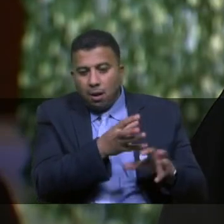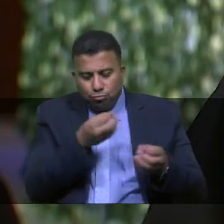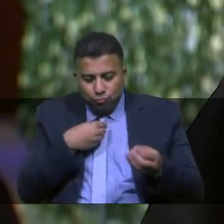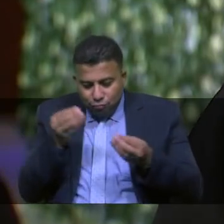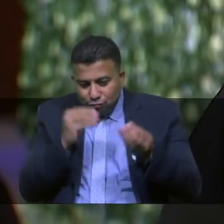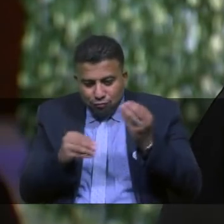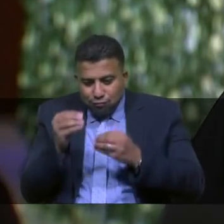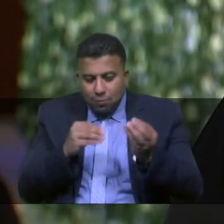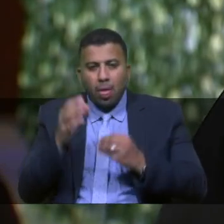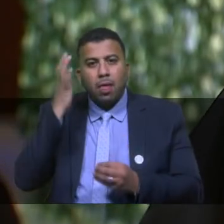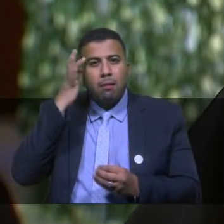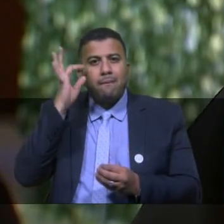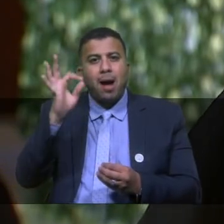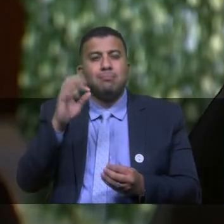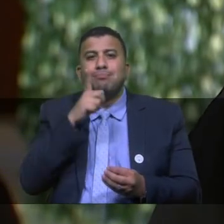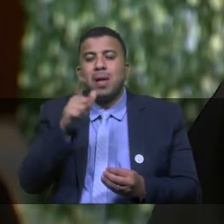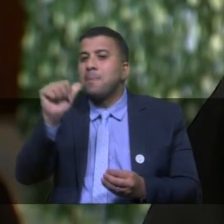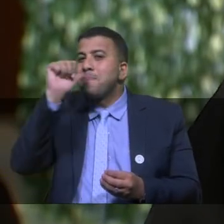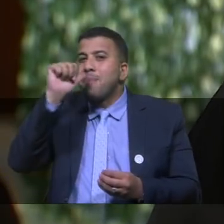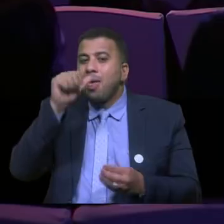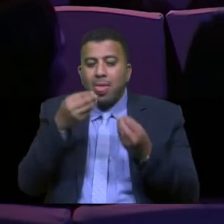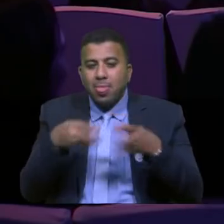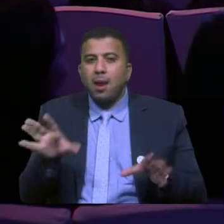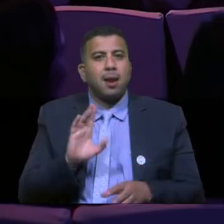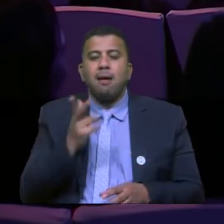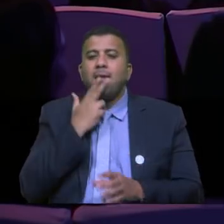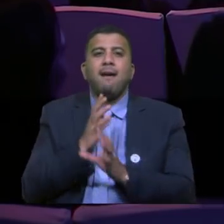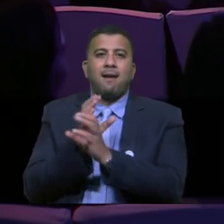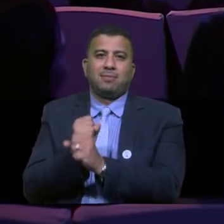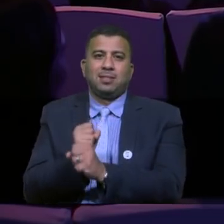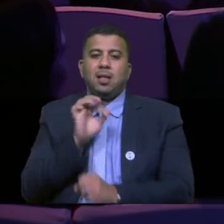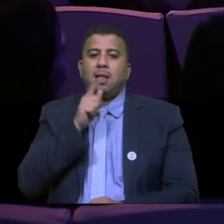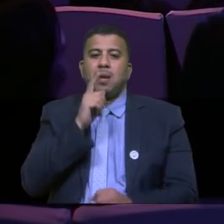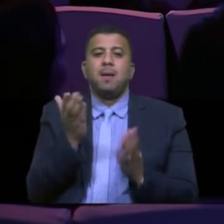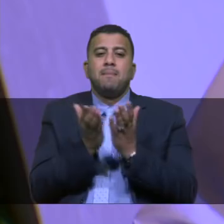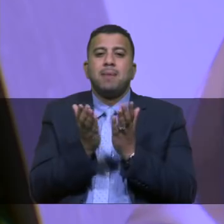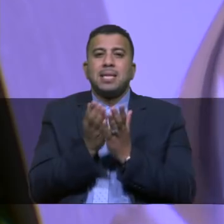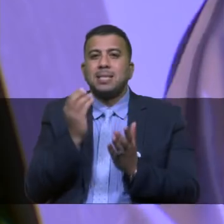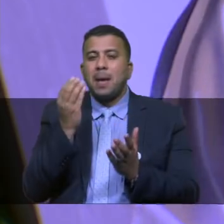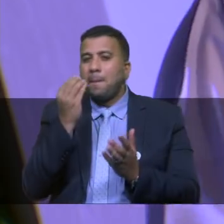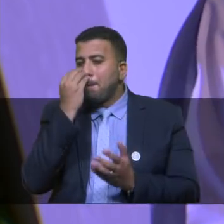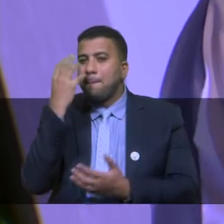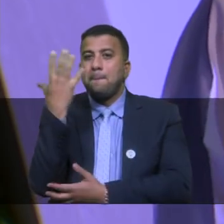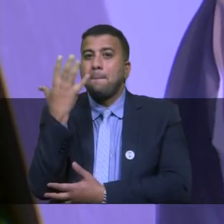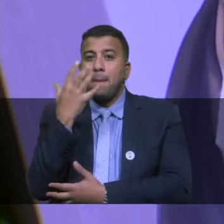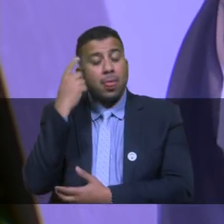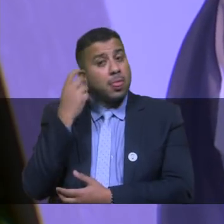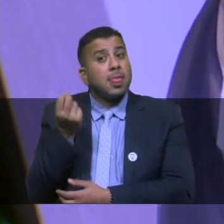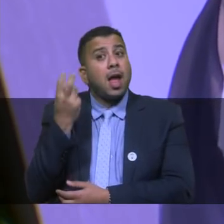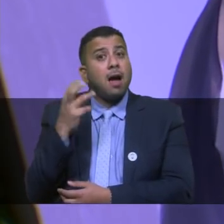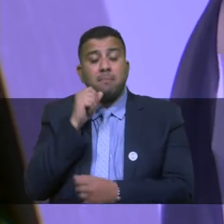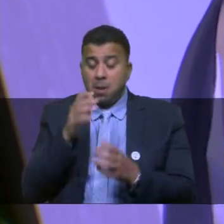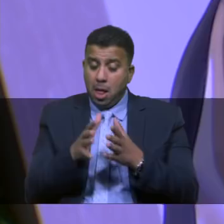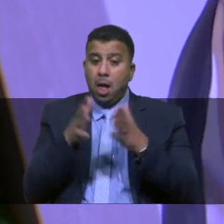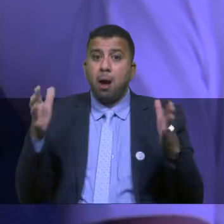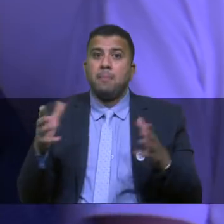أطفالنا استيعاب الشيء وأنه يكون كله من الطبيعة. مدرسة بيئة للتثقيف البيئي تتطلع للوصول إلى عدد أكبر